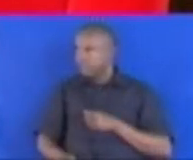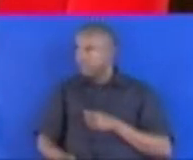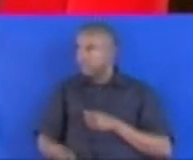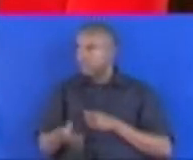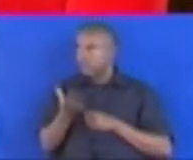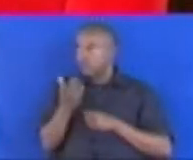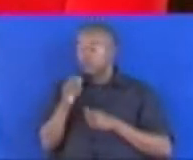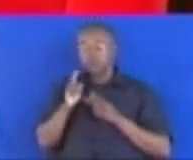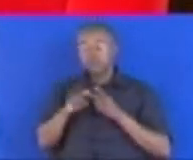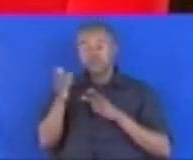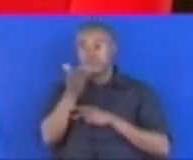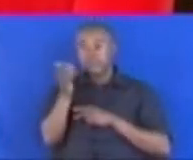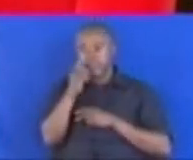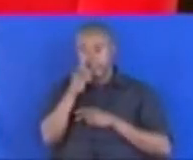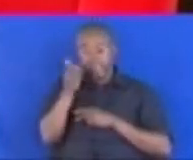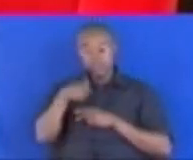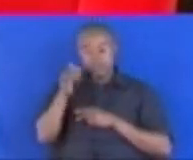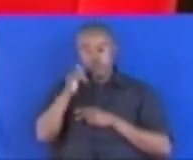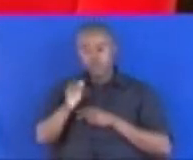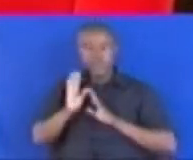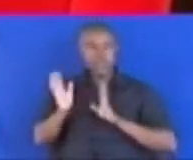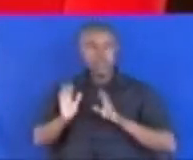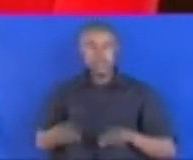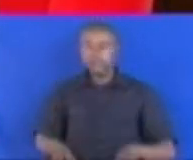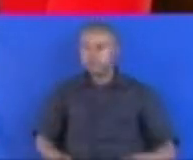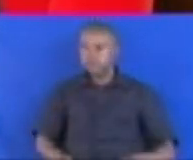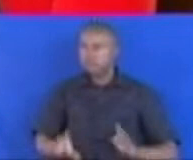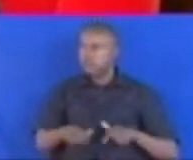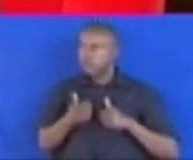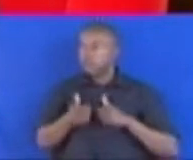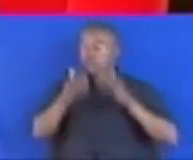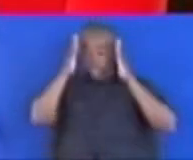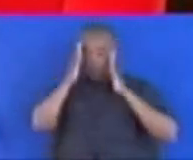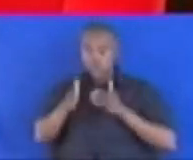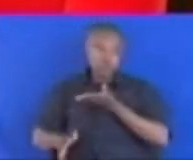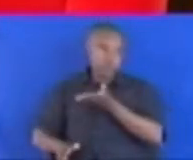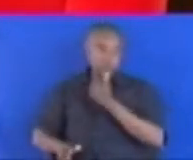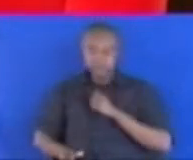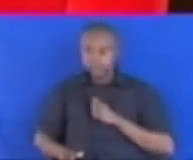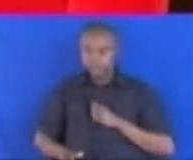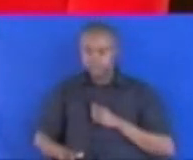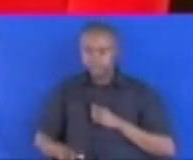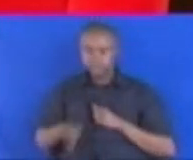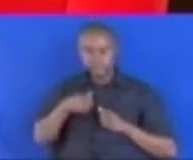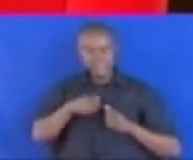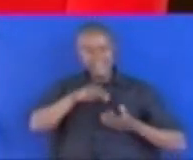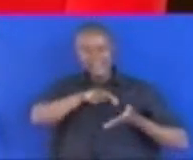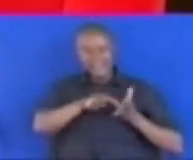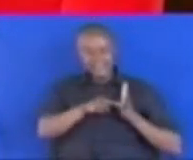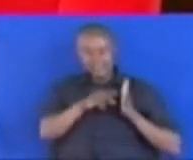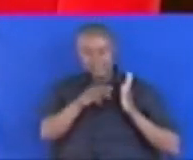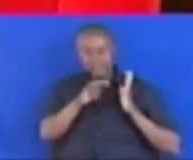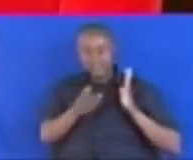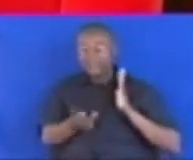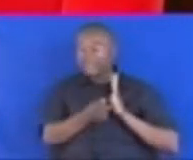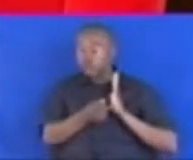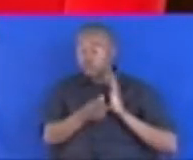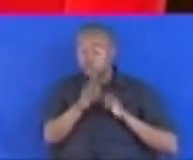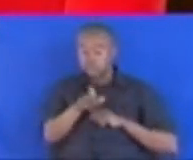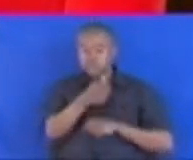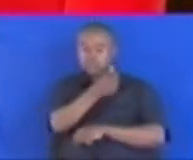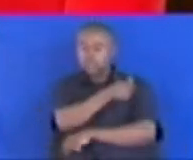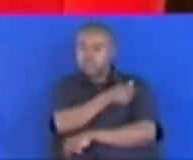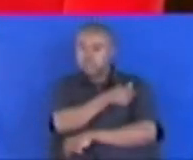ni pandemic. Na mimi sikatai. Lakini Mheshimiwa Naibu Spika, teknolojia ya chanjo hii